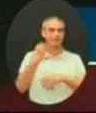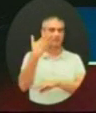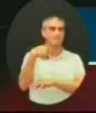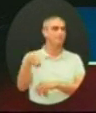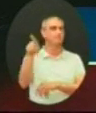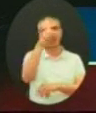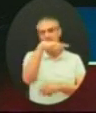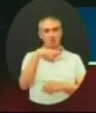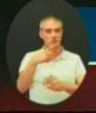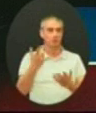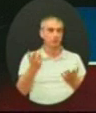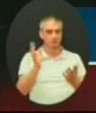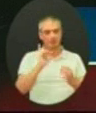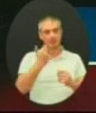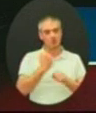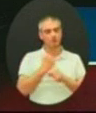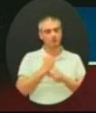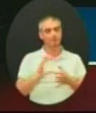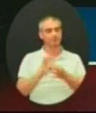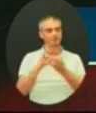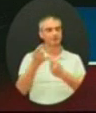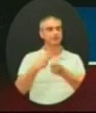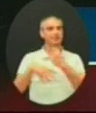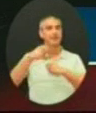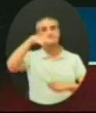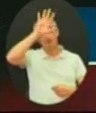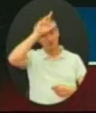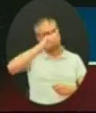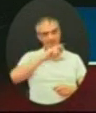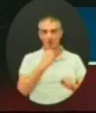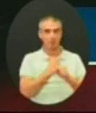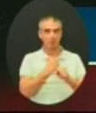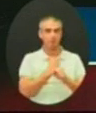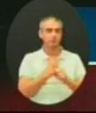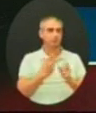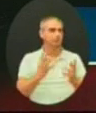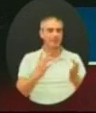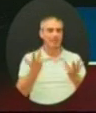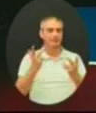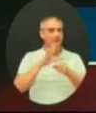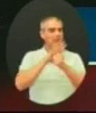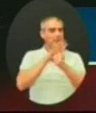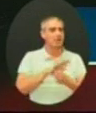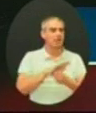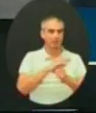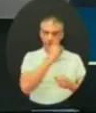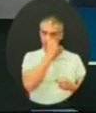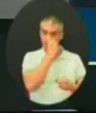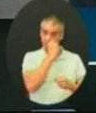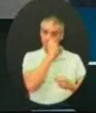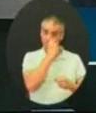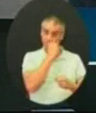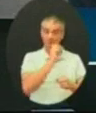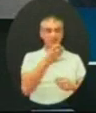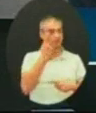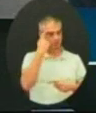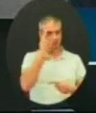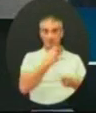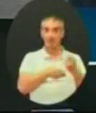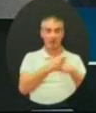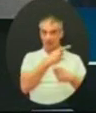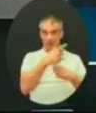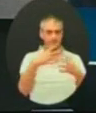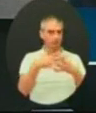שהן בכל זאת מקיימות קשרי סחר עם האיראנים ולא תקיים, אז עד כמה זה יחליש. בדיוק, זה חלק מעניין, וגם כלכלה, אנחנו יודעים בארצות הברית, זה